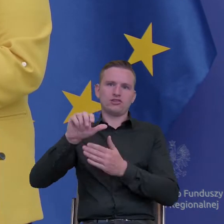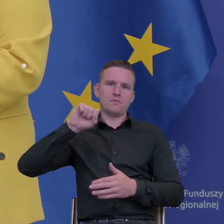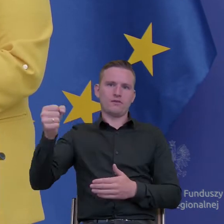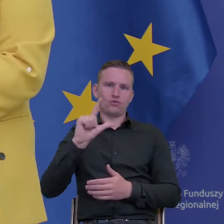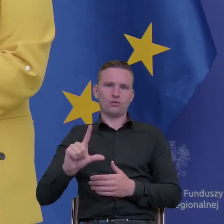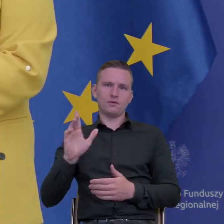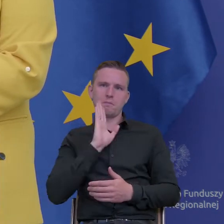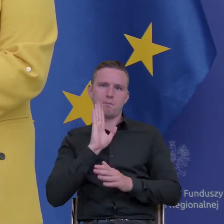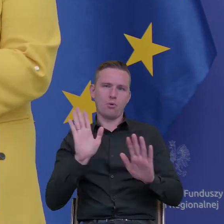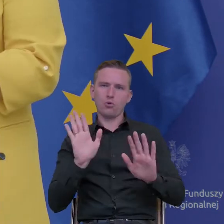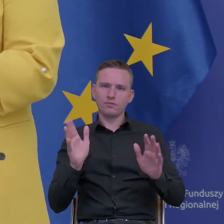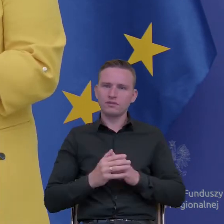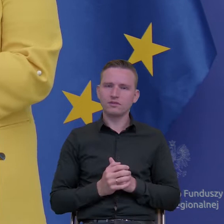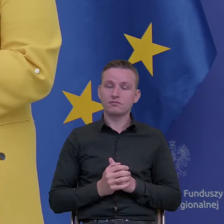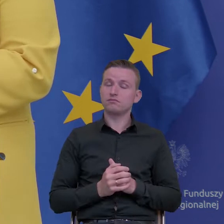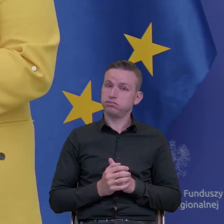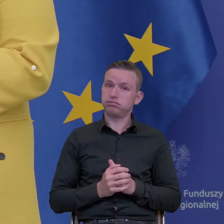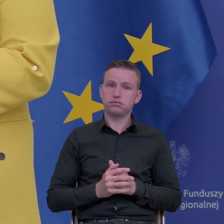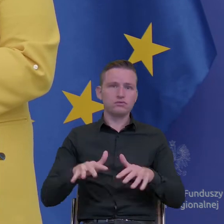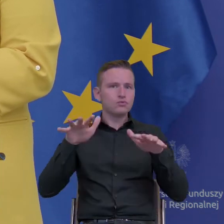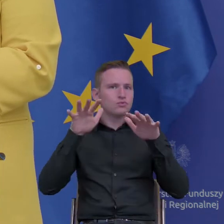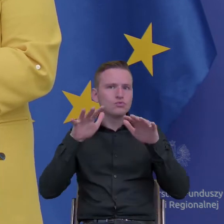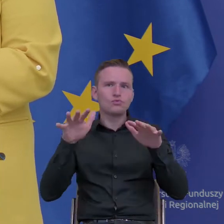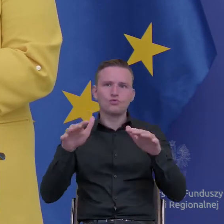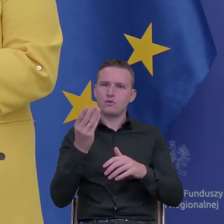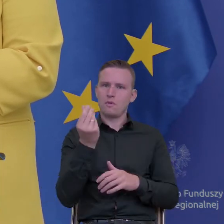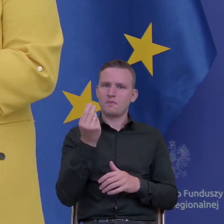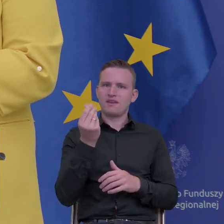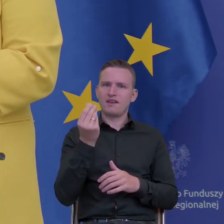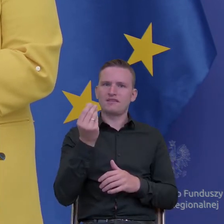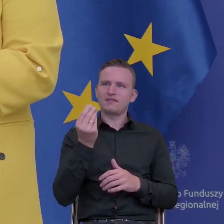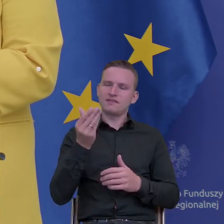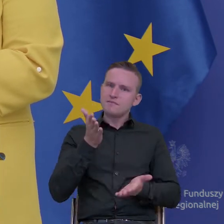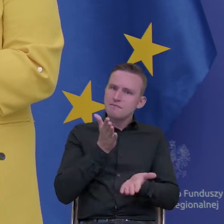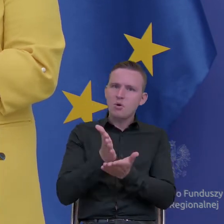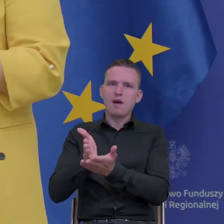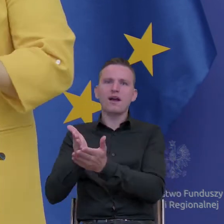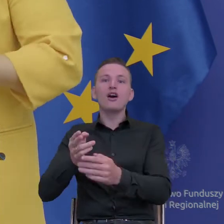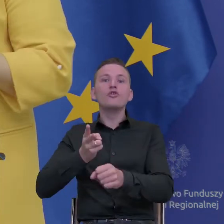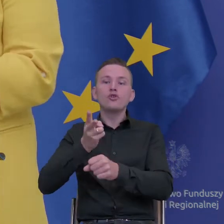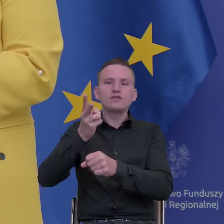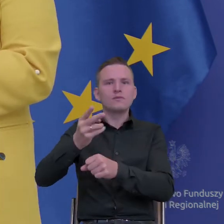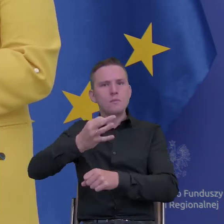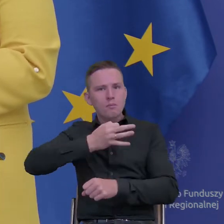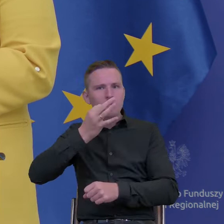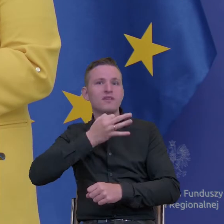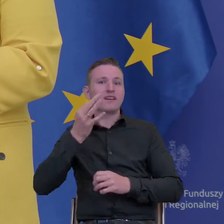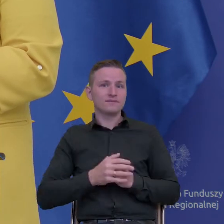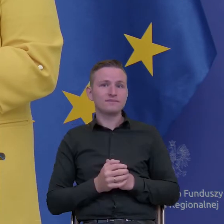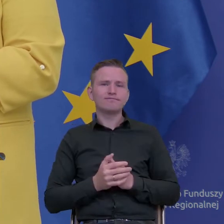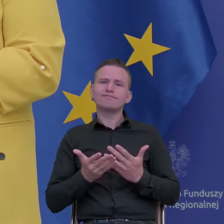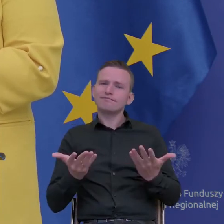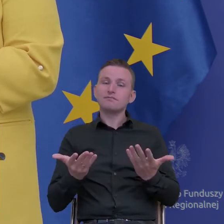uwrażliwiony na potrzeby drugiego człowieka. Szanowni państwo, chcemy również, aby